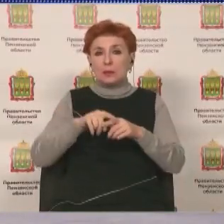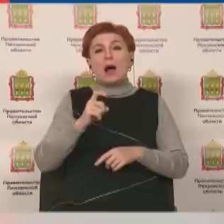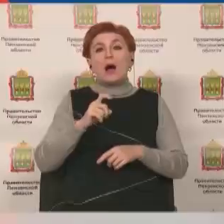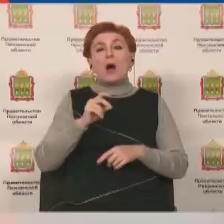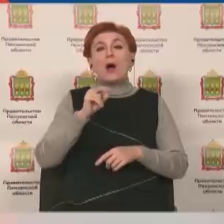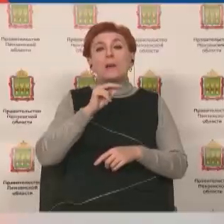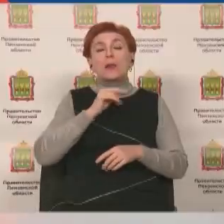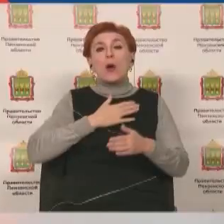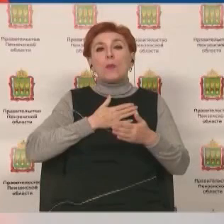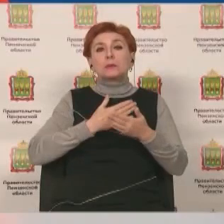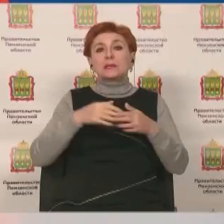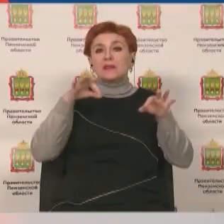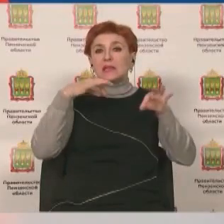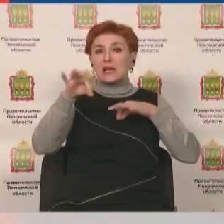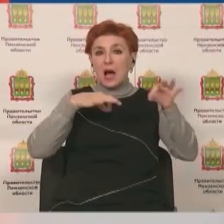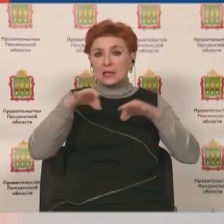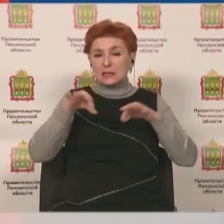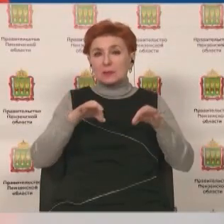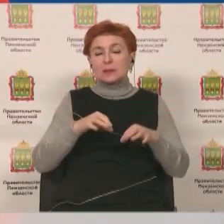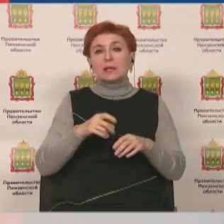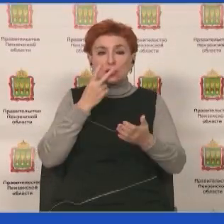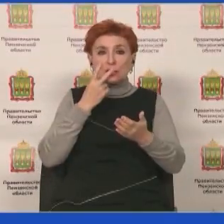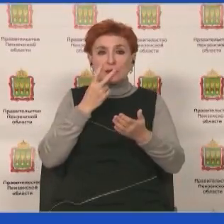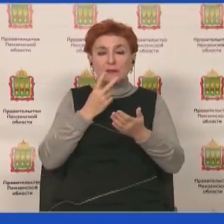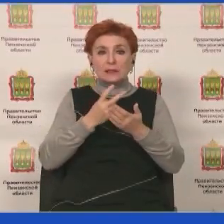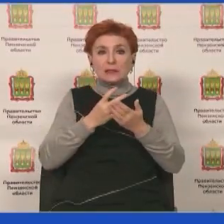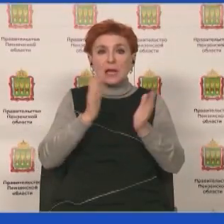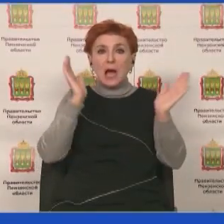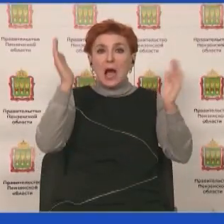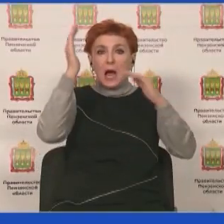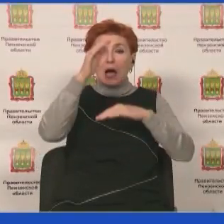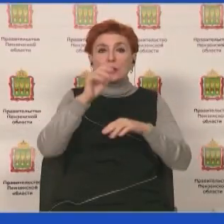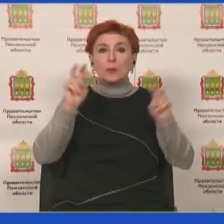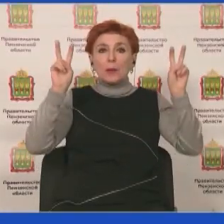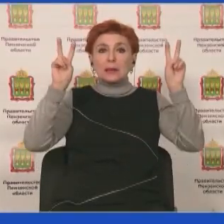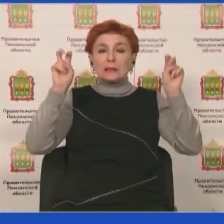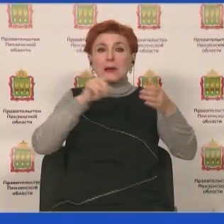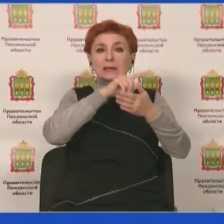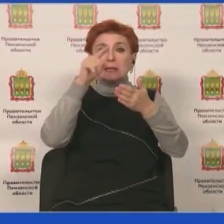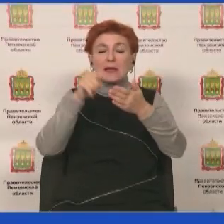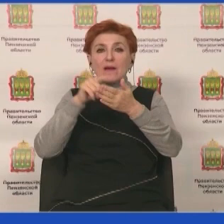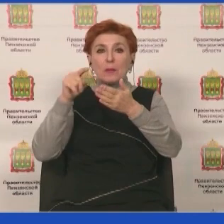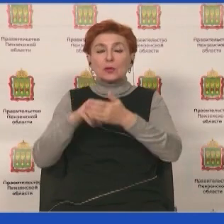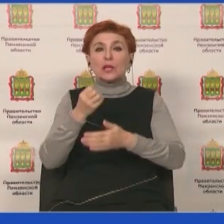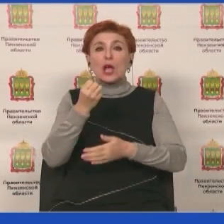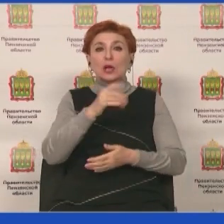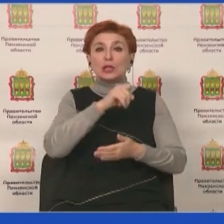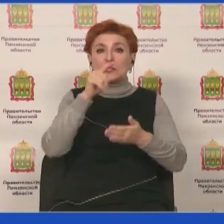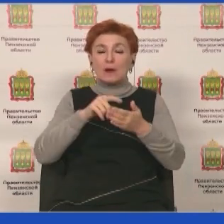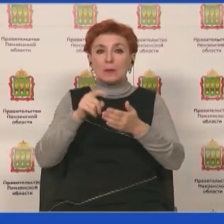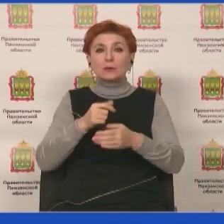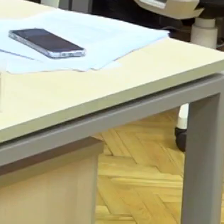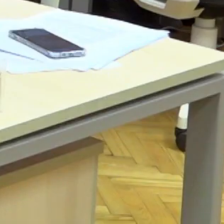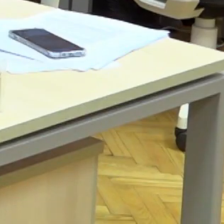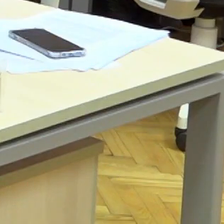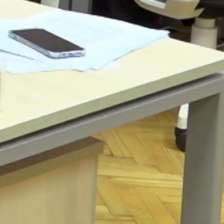свою эффективность. В общей сложности было получено порядка 1500 вопросов. Принимать их начали почти за неделю до самого